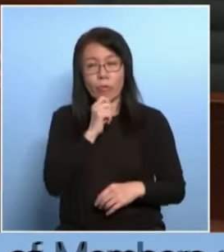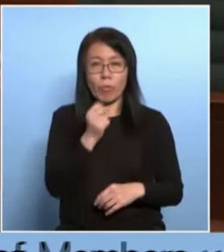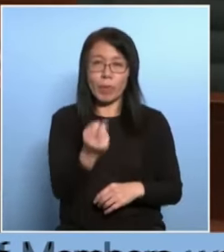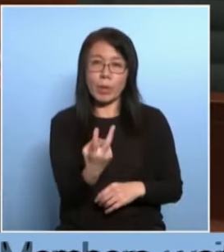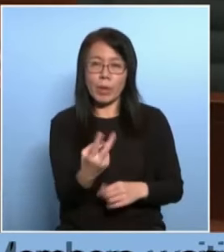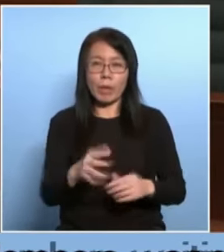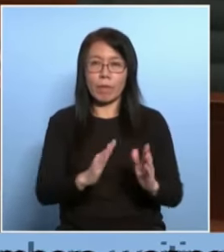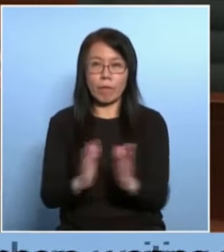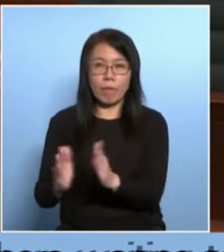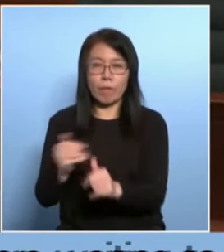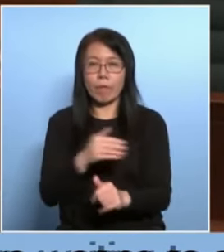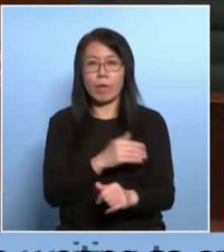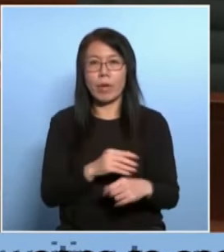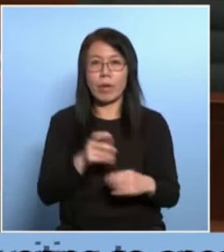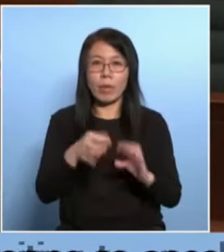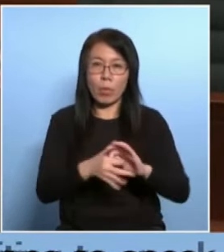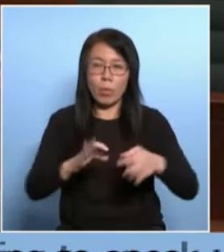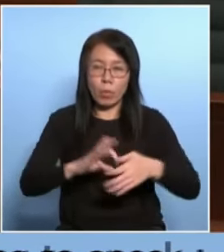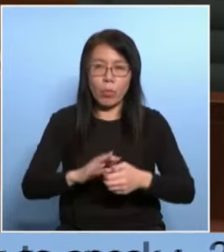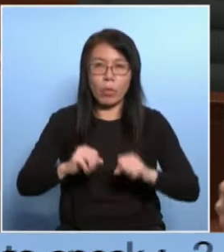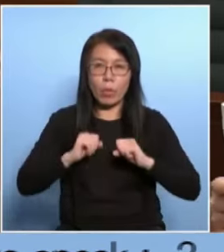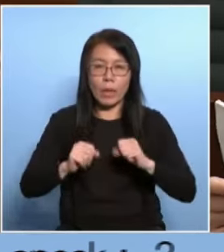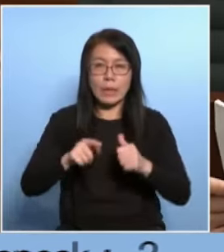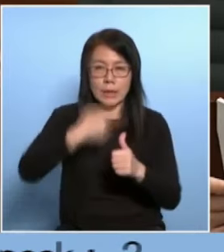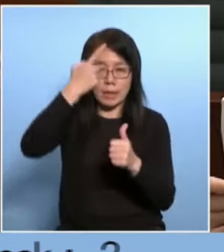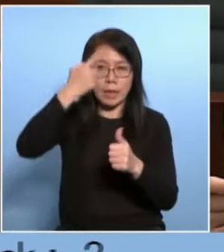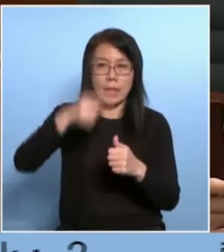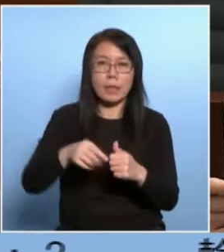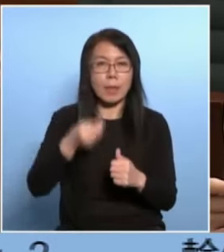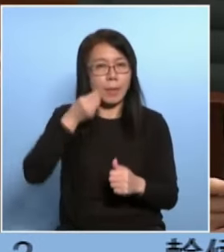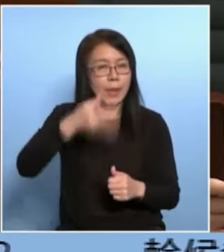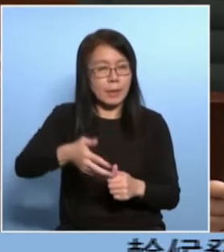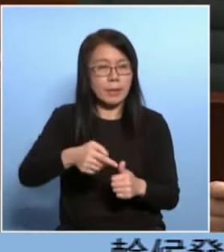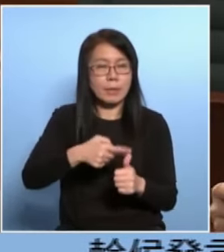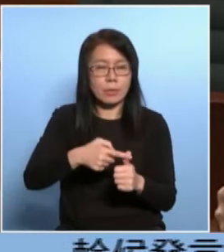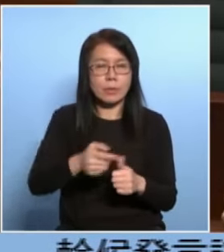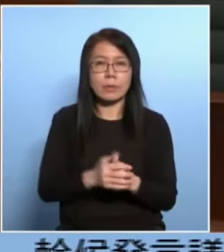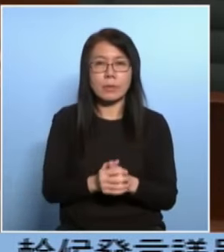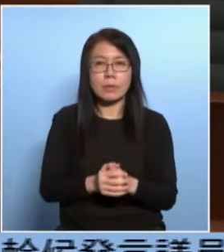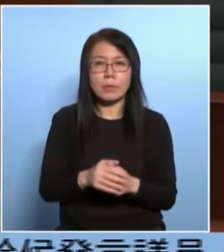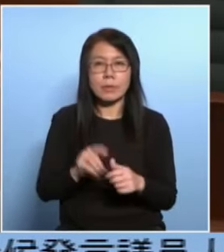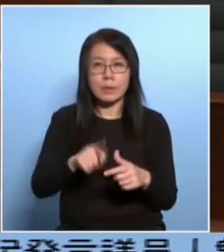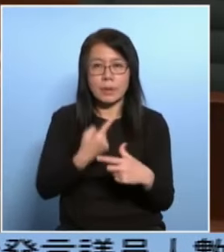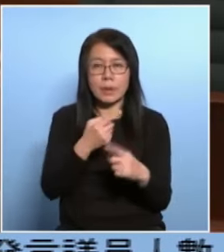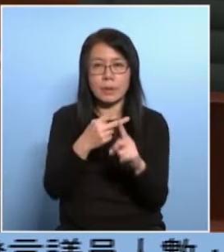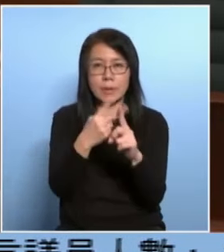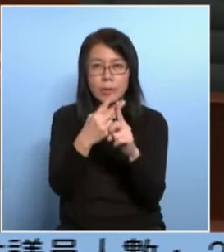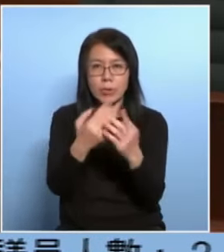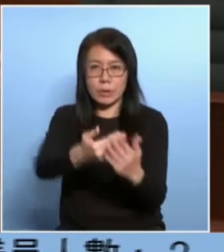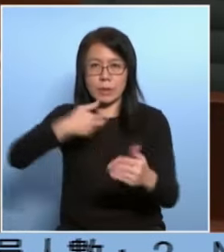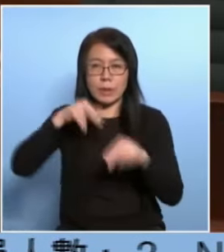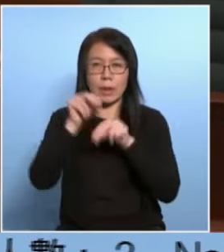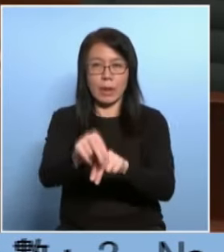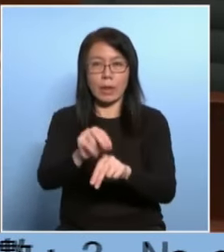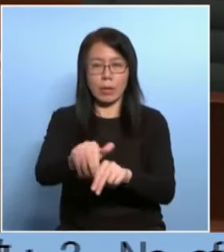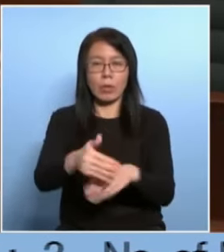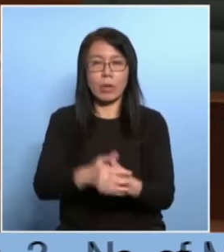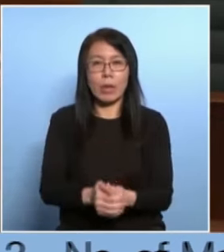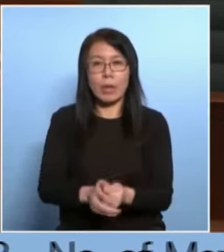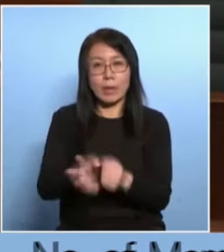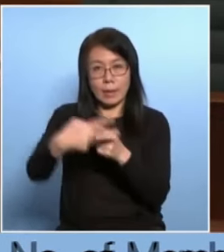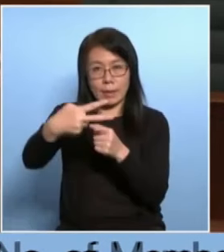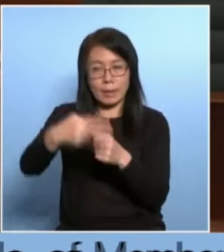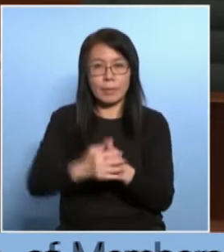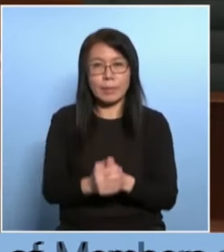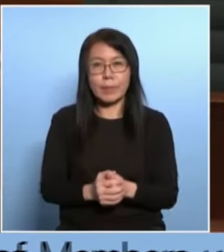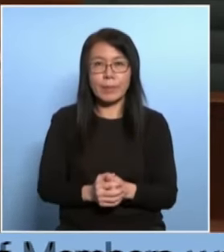種處理的，如果奧林匹克呢首級那些優先對待，12個月前可以預book，第二個優待